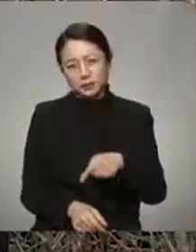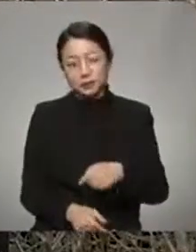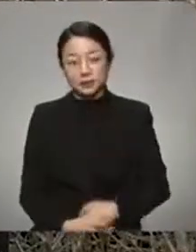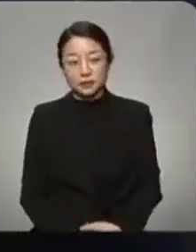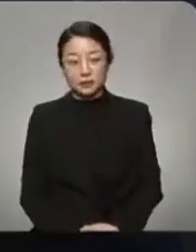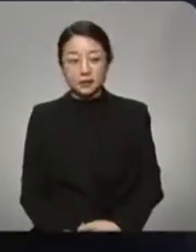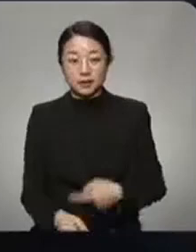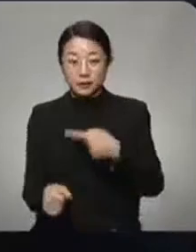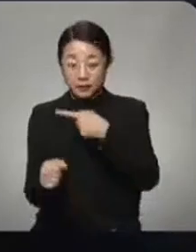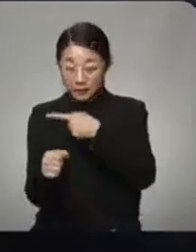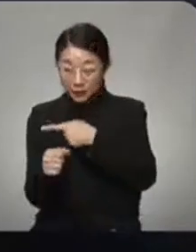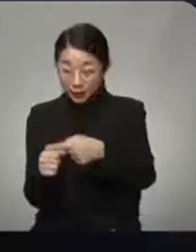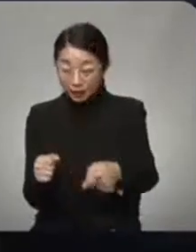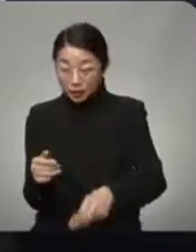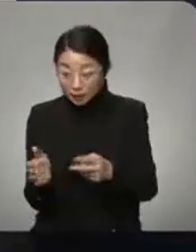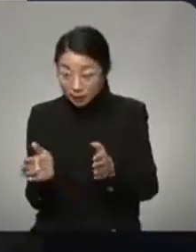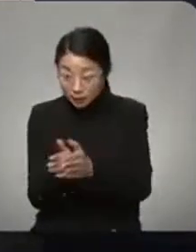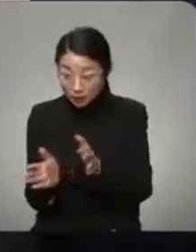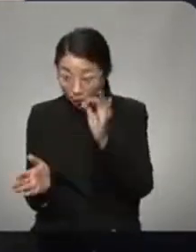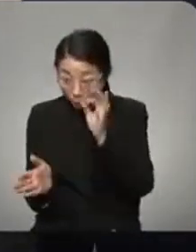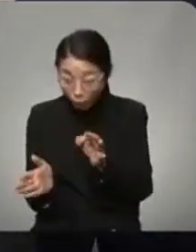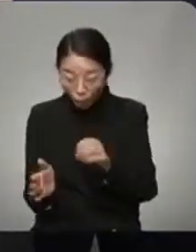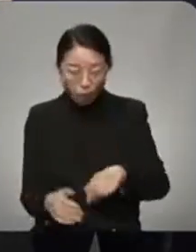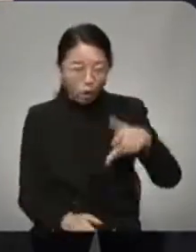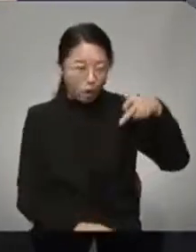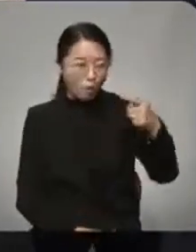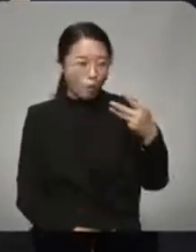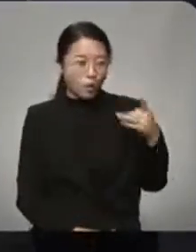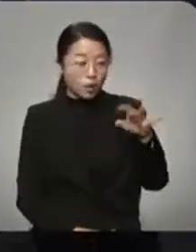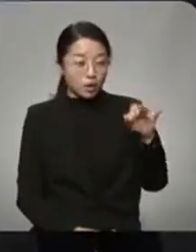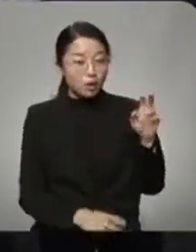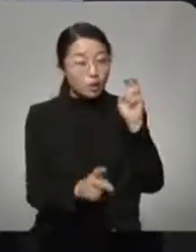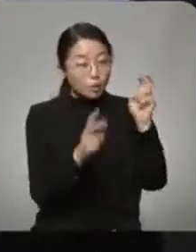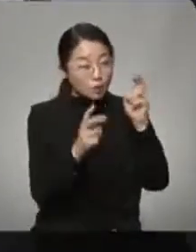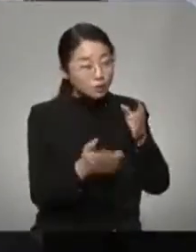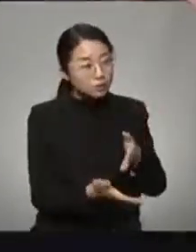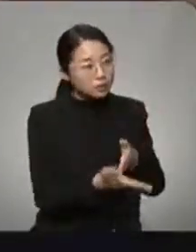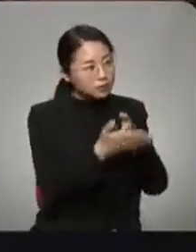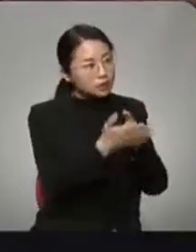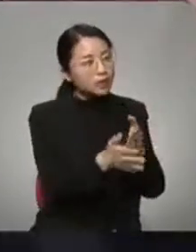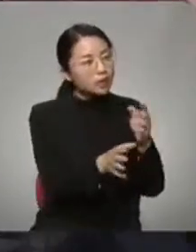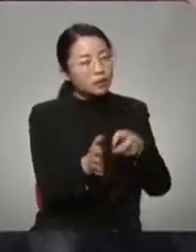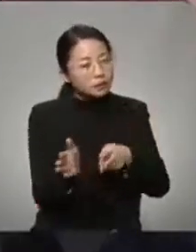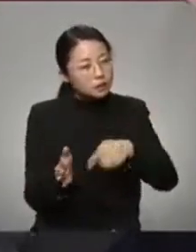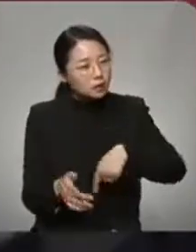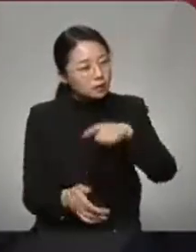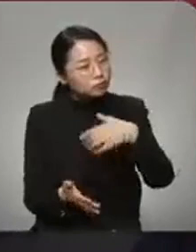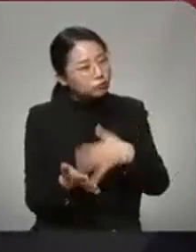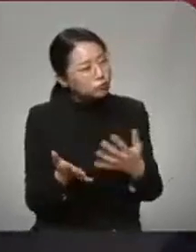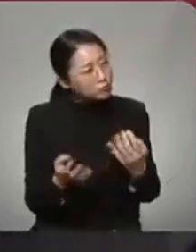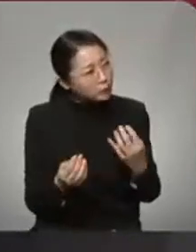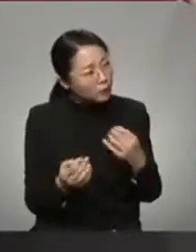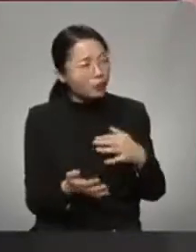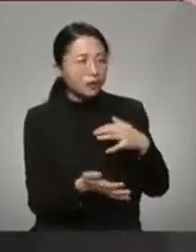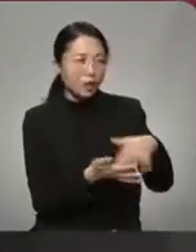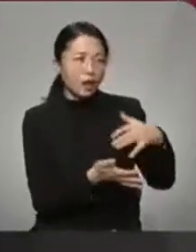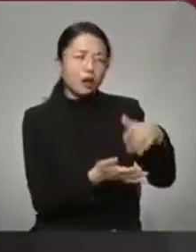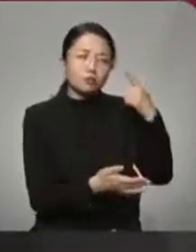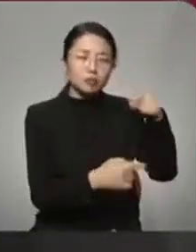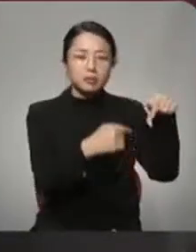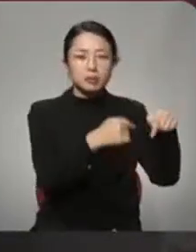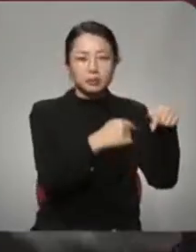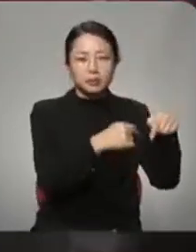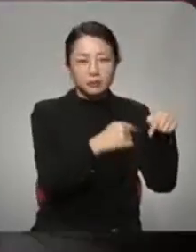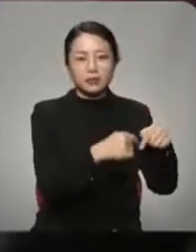시기에 맞춰서 개통 전에 이제 코레일에서 열차 운영 계획을 좀 수립을 하게 되면은 어떻게 열차를 행할지를 결정을 하게